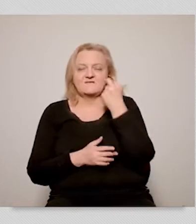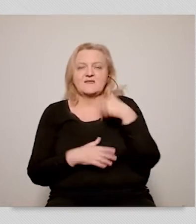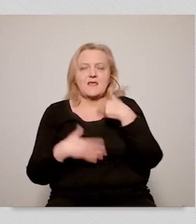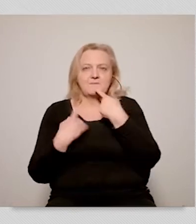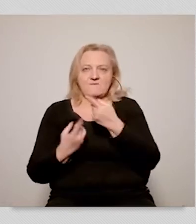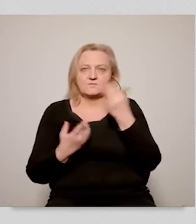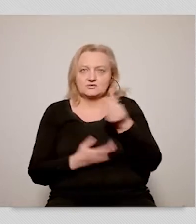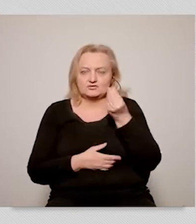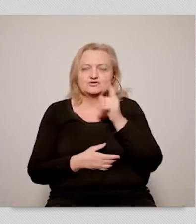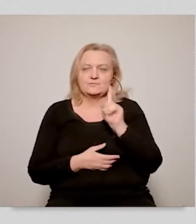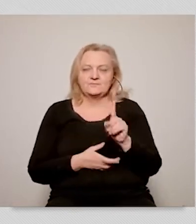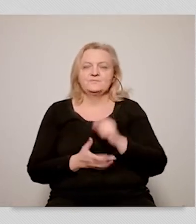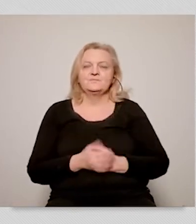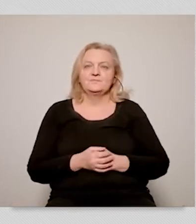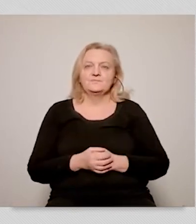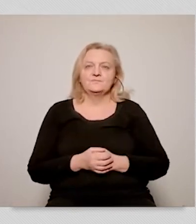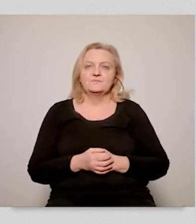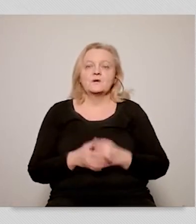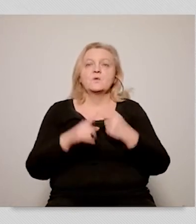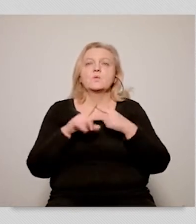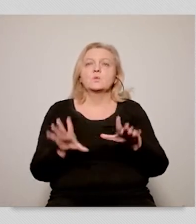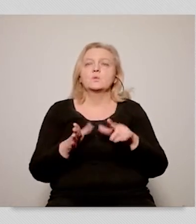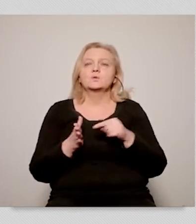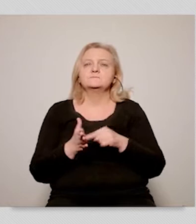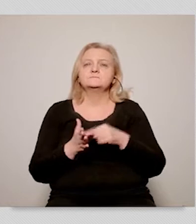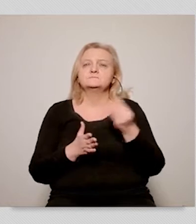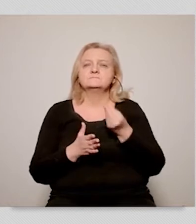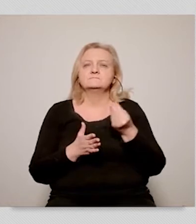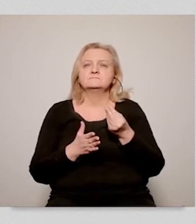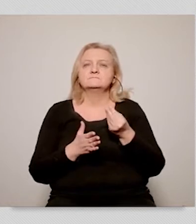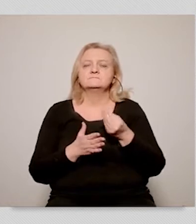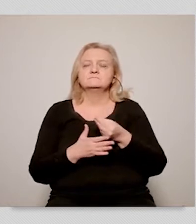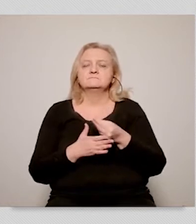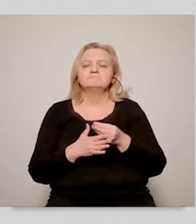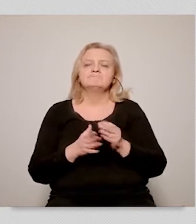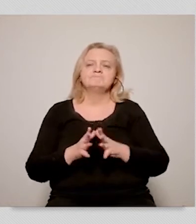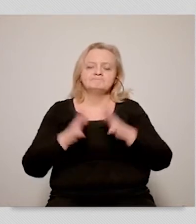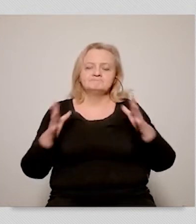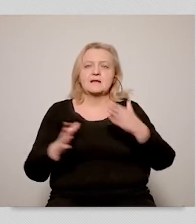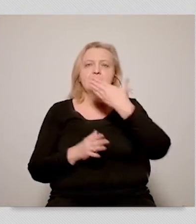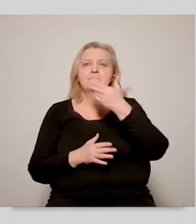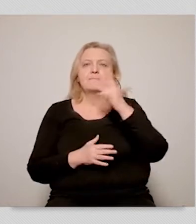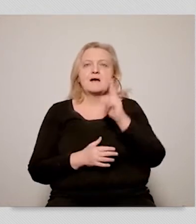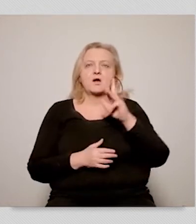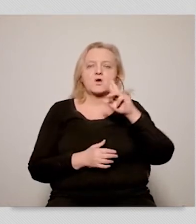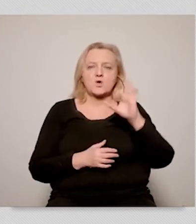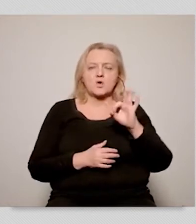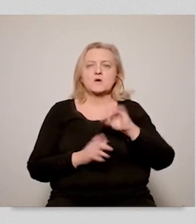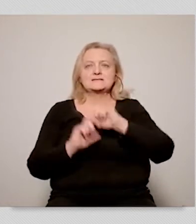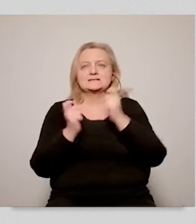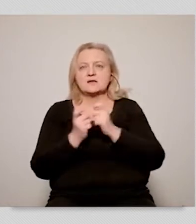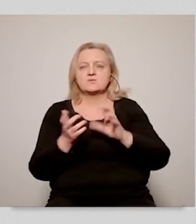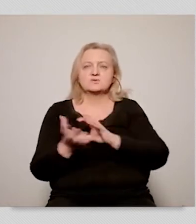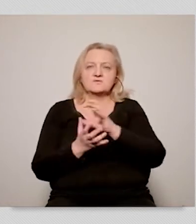dojdę, ale najpierw jeszcze krótki taki obrazek makro, który dotyczący całego świata i pewnego